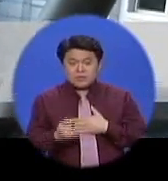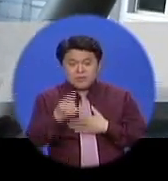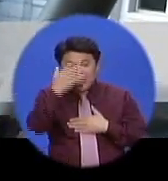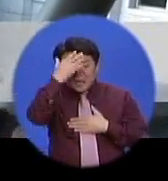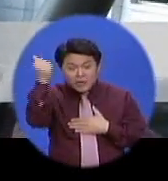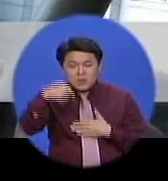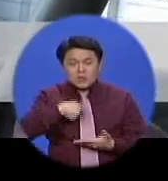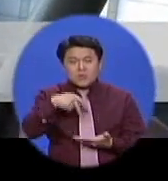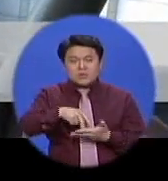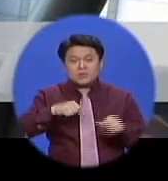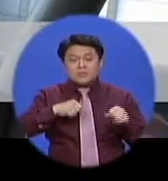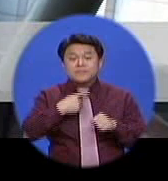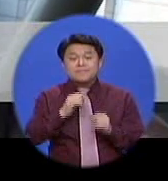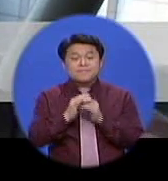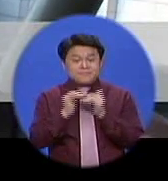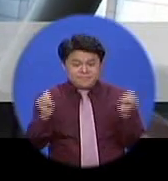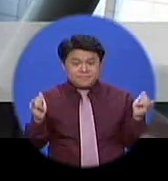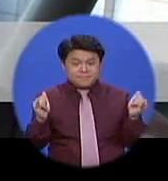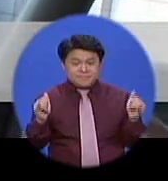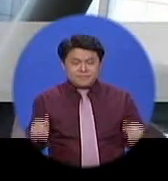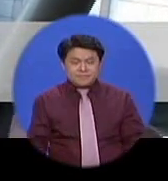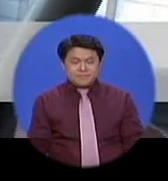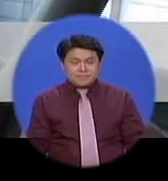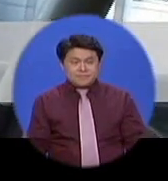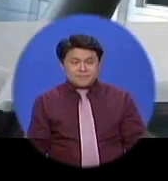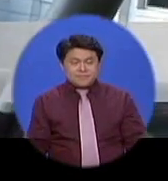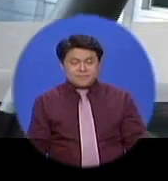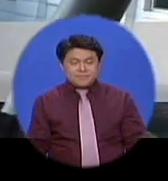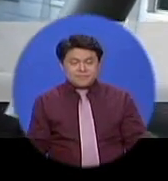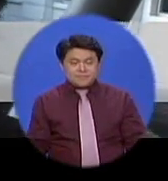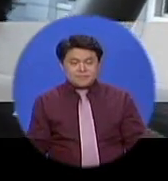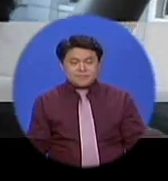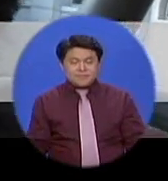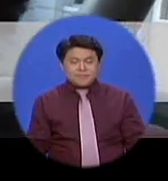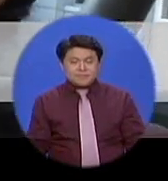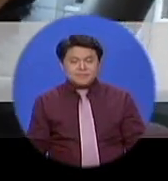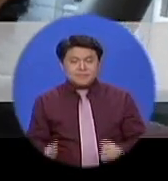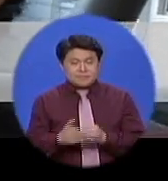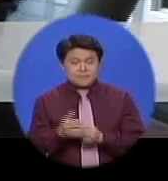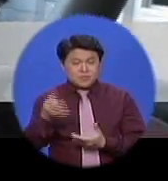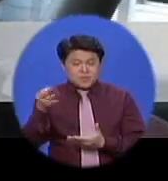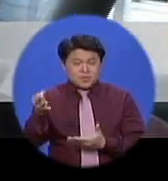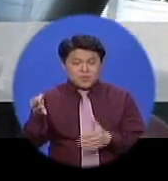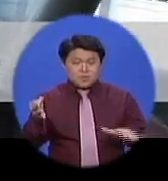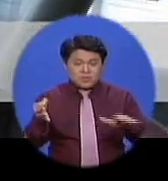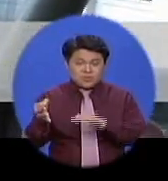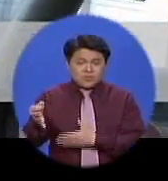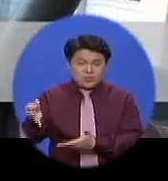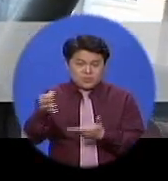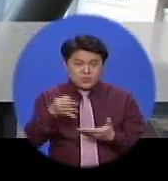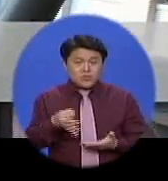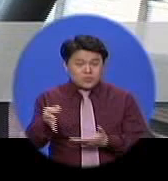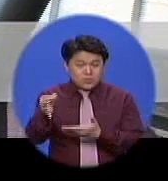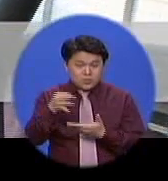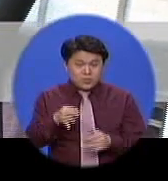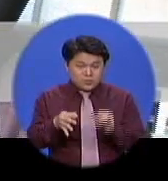애할아버지는 독립운동가거든. 그래서 그 돈이 우리들 앞에 조금씩